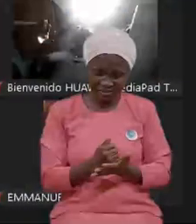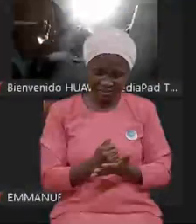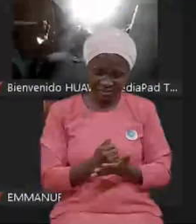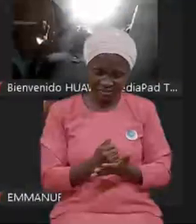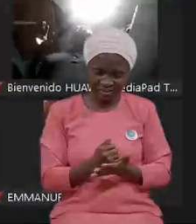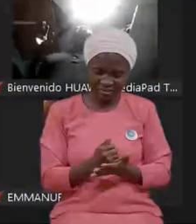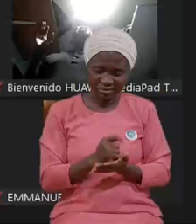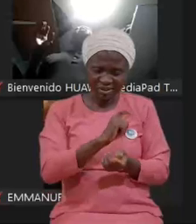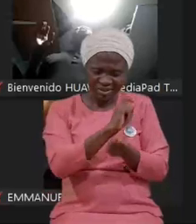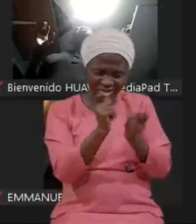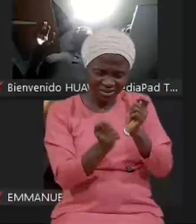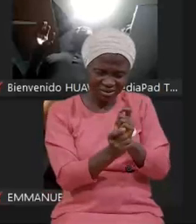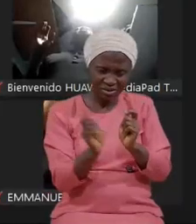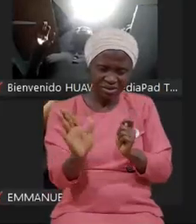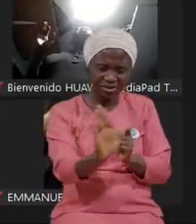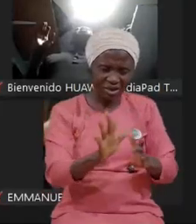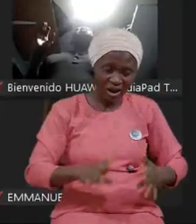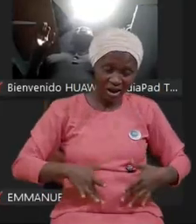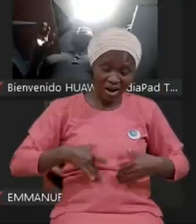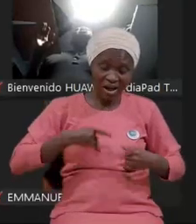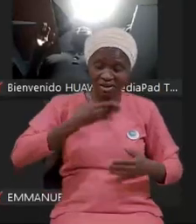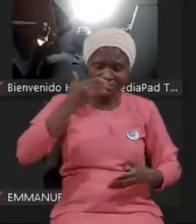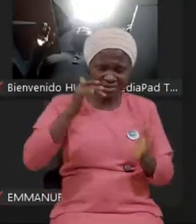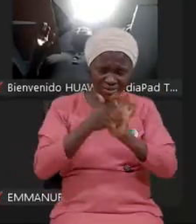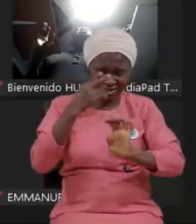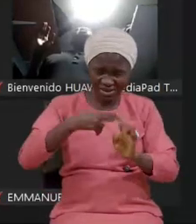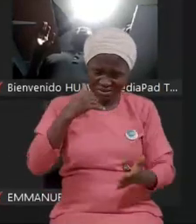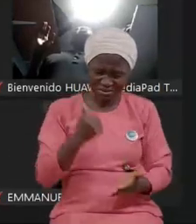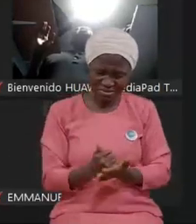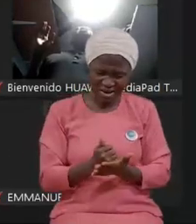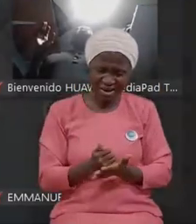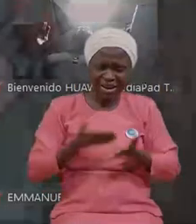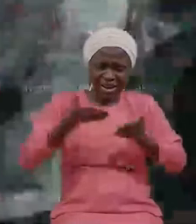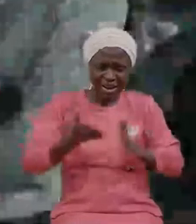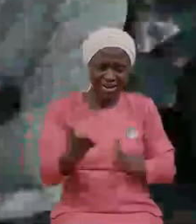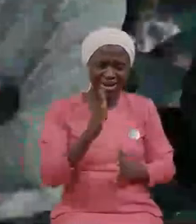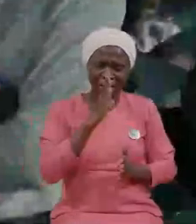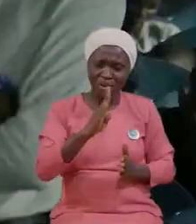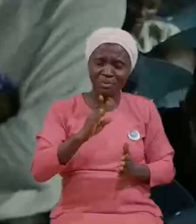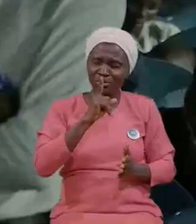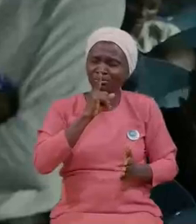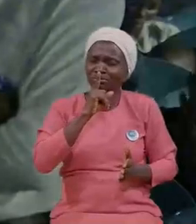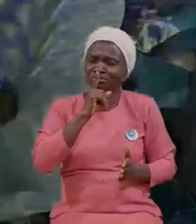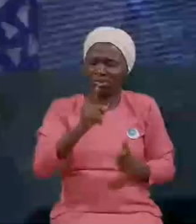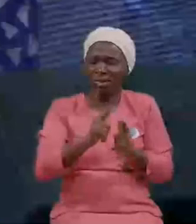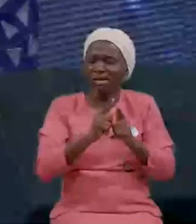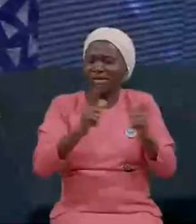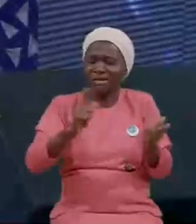Transforme leur vie. Et que la transformation soit réelle dans leur vie.